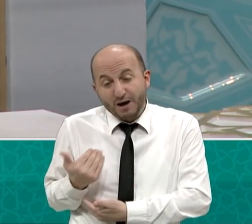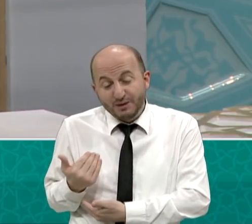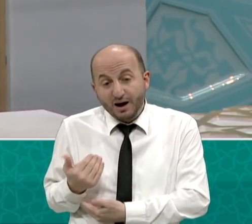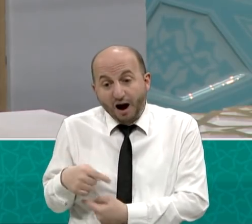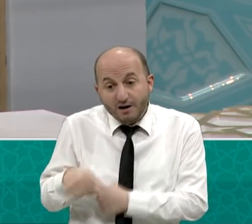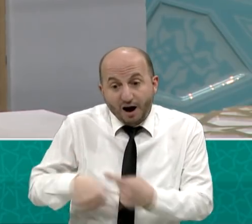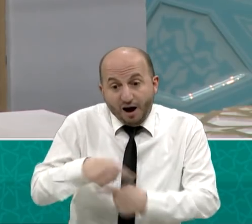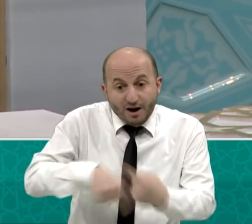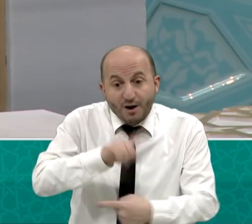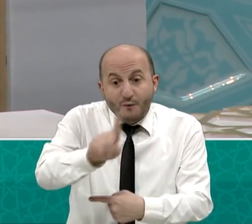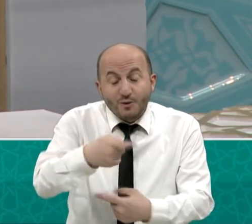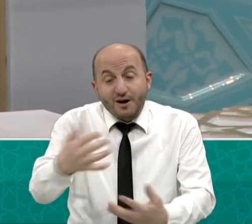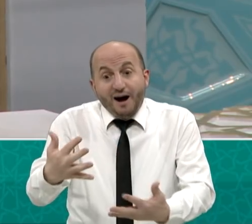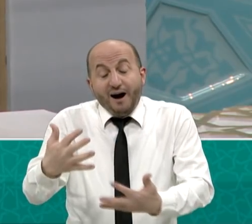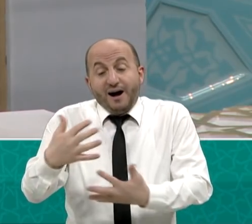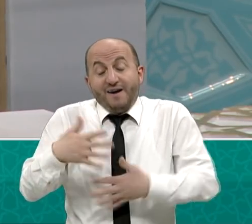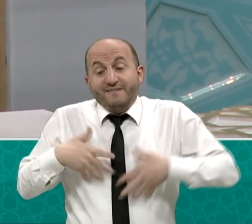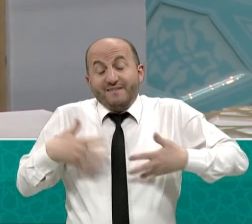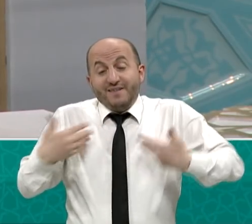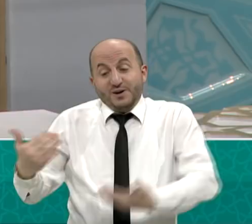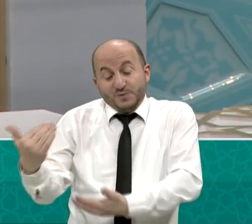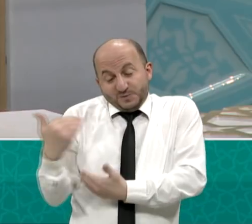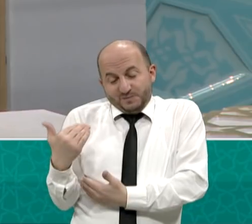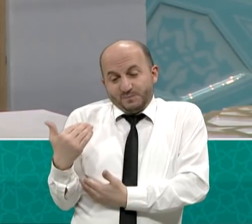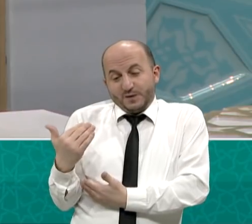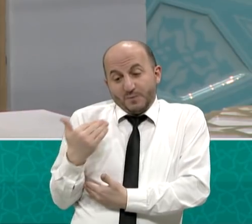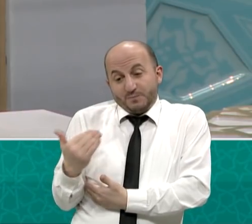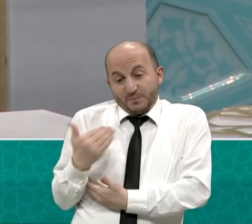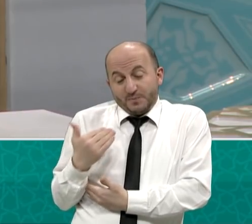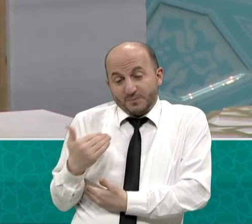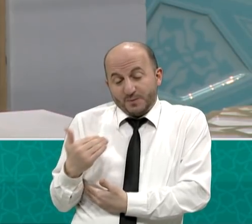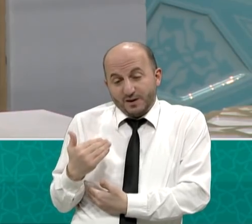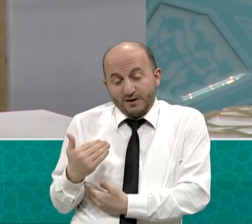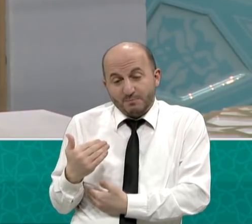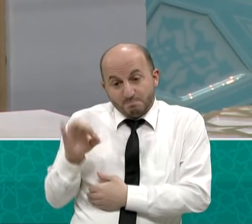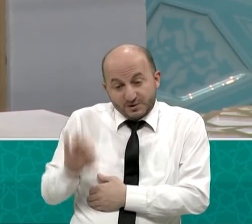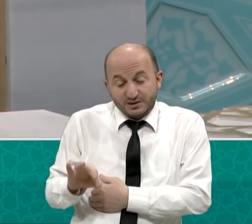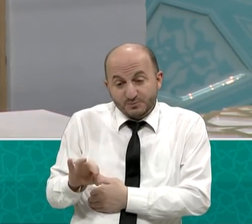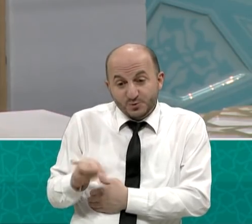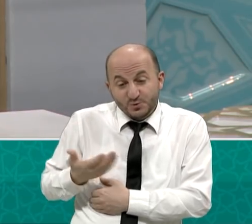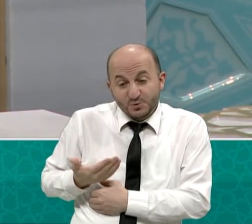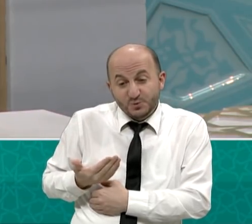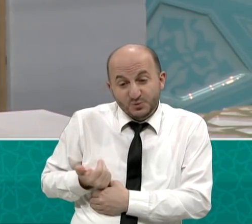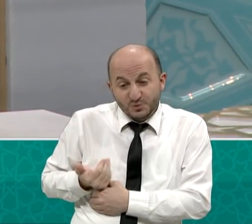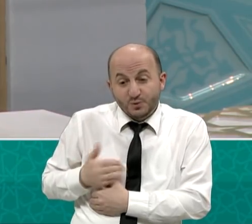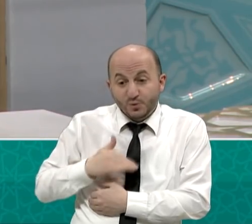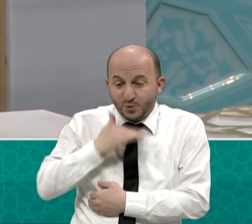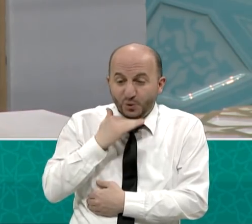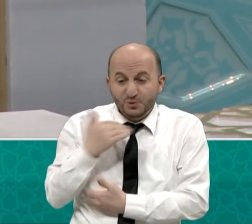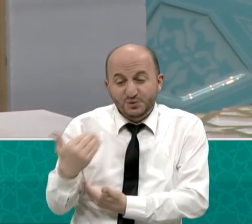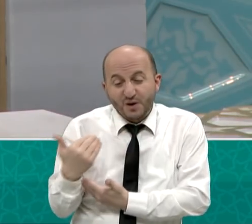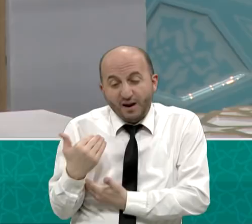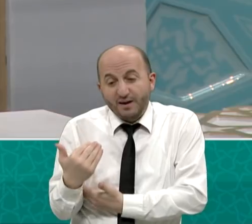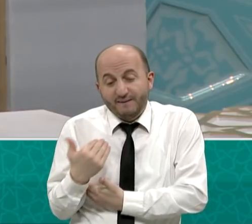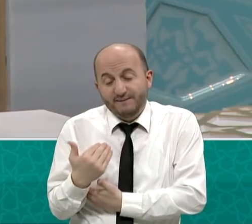arıya bulmuş. Onu hemen göğsüne sarmış, onu emzirmeye başlamış. Süt dolu göğsüyle onu